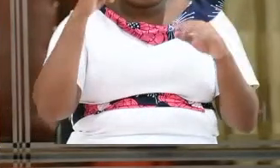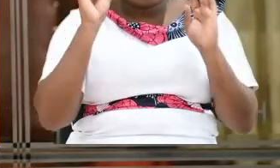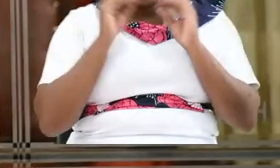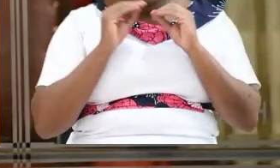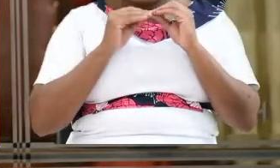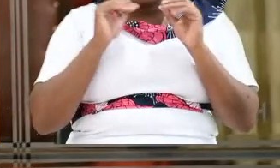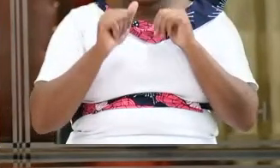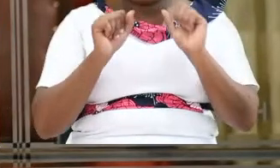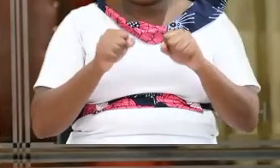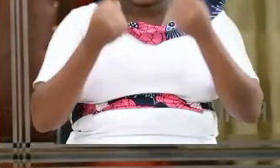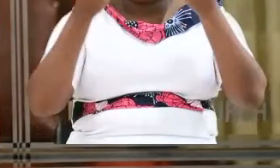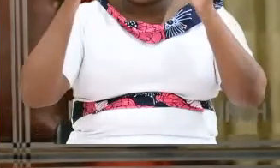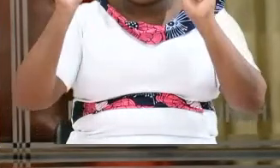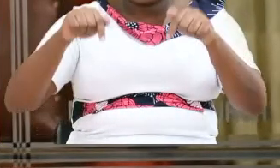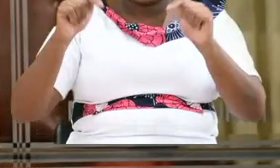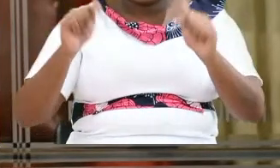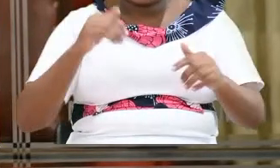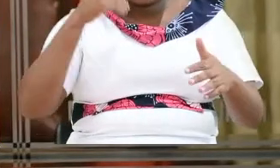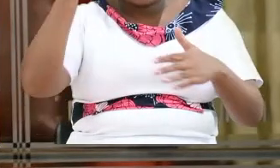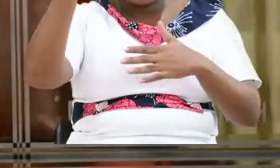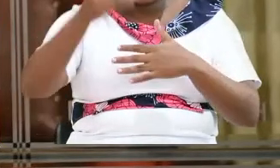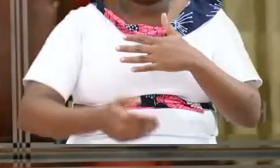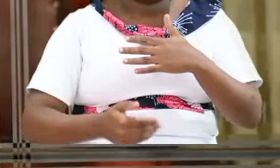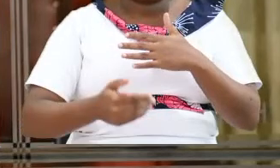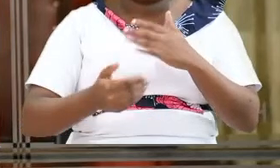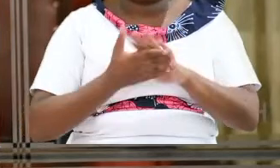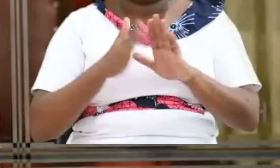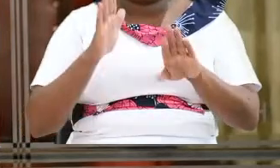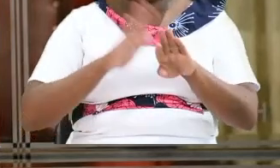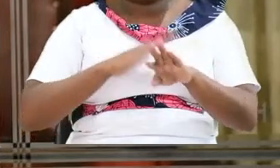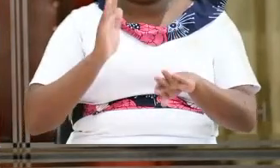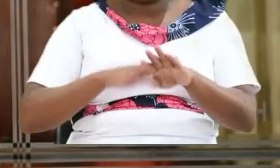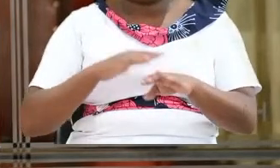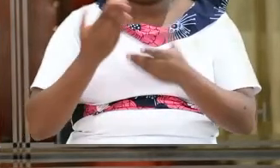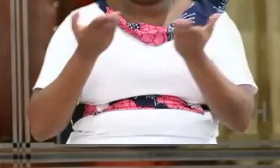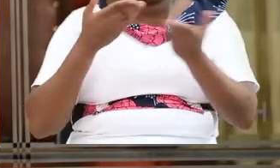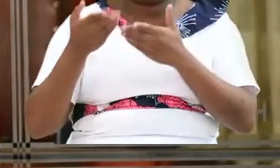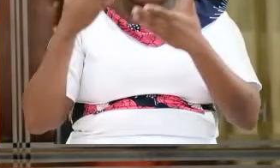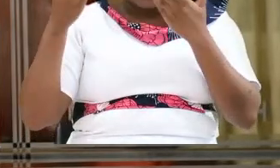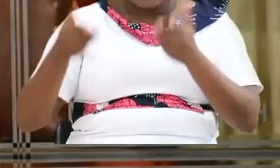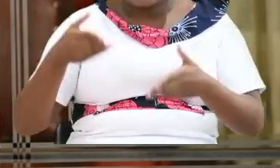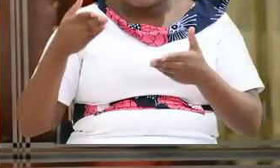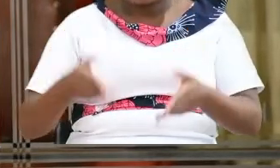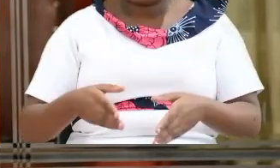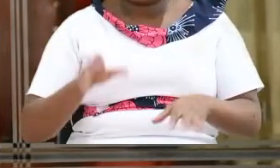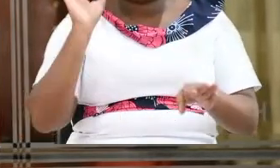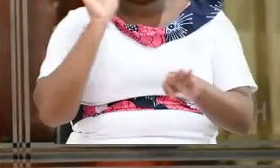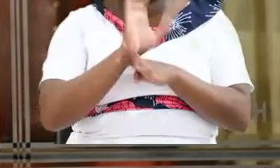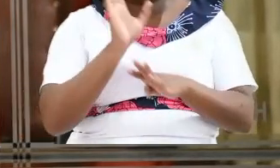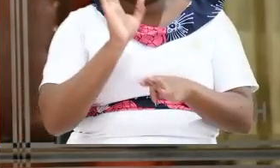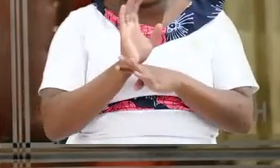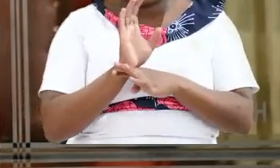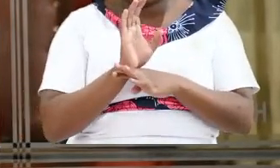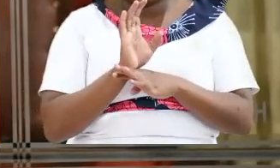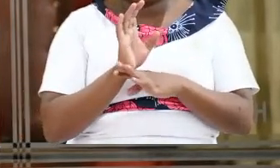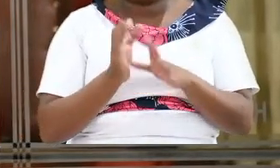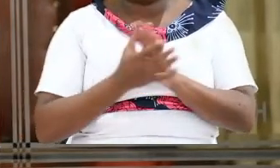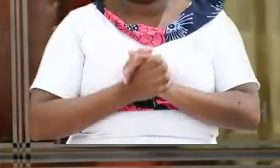utakayofanyika siku ya leo baada ya ibada ya Kikuyu hapa kanisani.